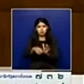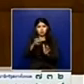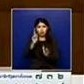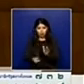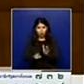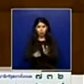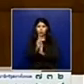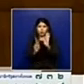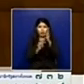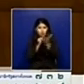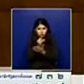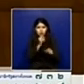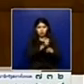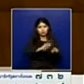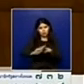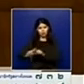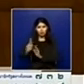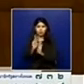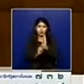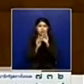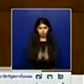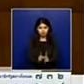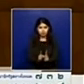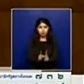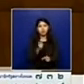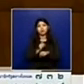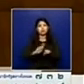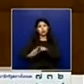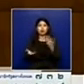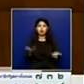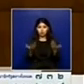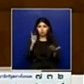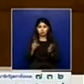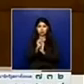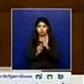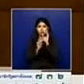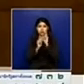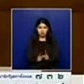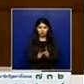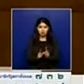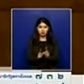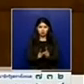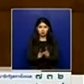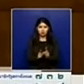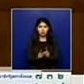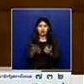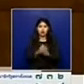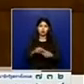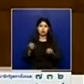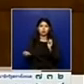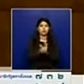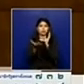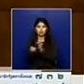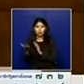ามกฎหมายทุกอย่างต้องเป็นไปตามกฎหมายทั้งสิ้นนะครับไม่ว่าจะทำอะไรก็ตามนะเราจะต้องไม่ทำลายอดีตที่มีคุณค่าของเราซึ่